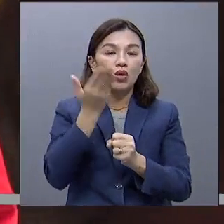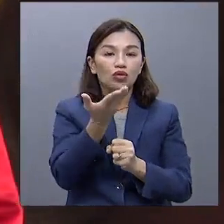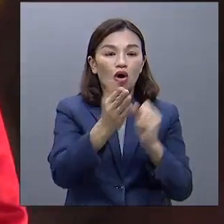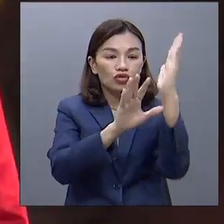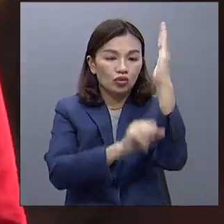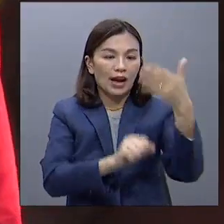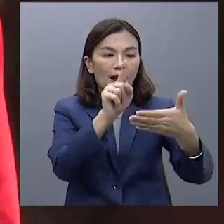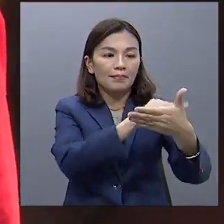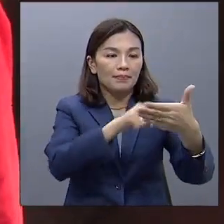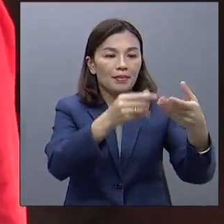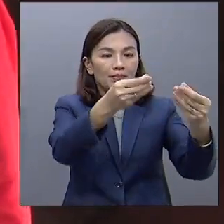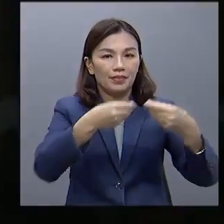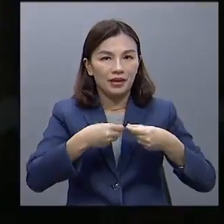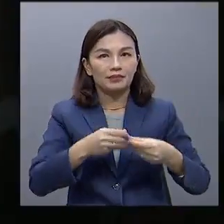ค่ะ